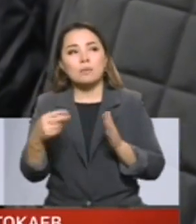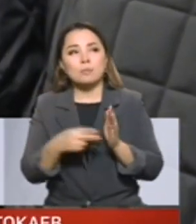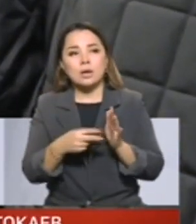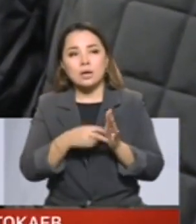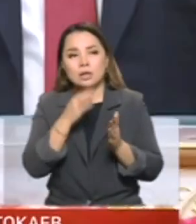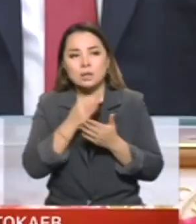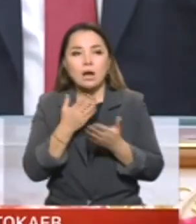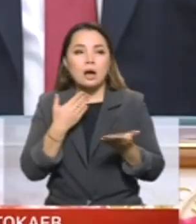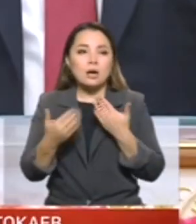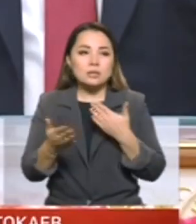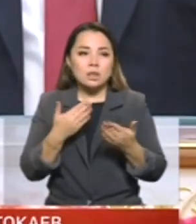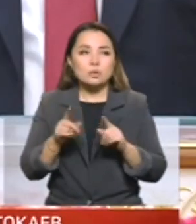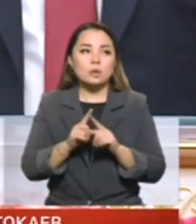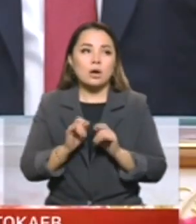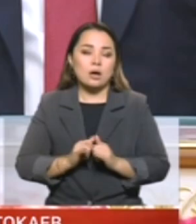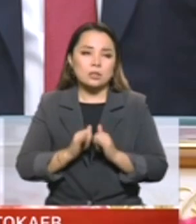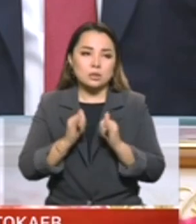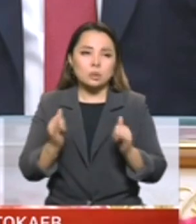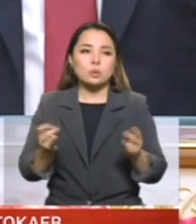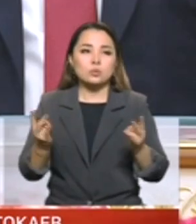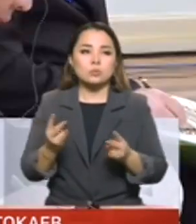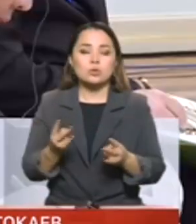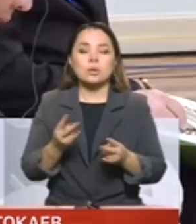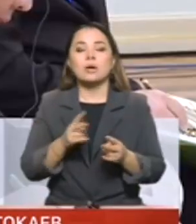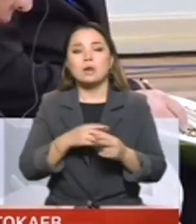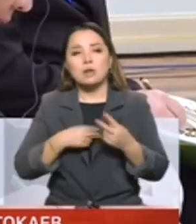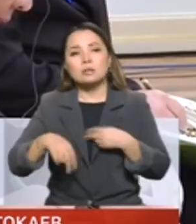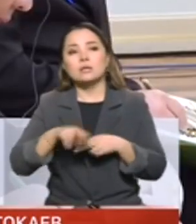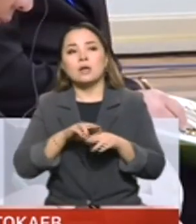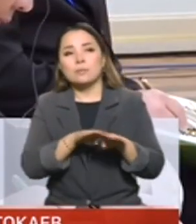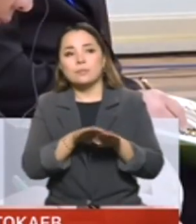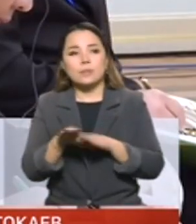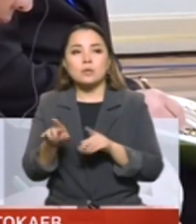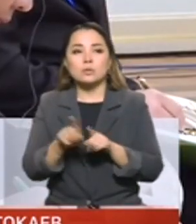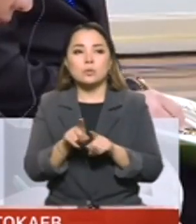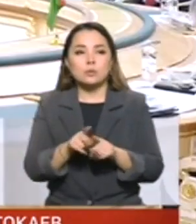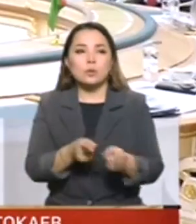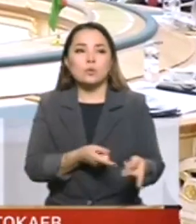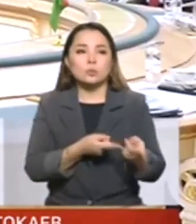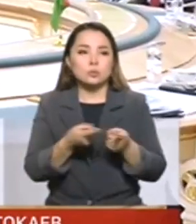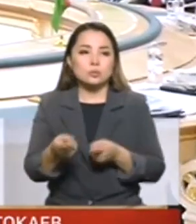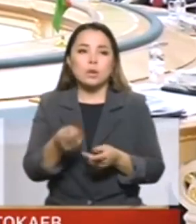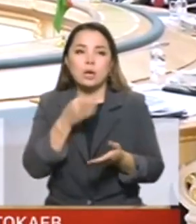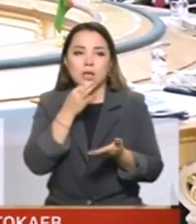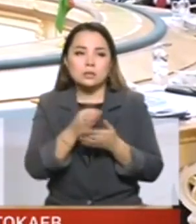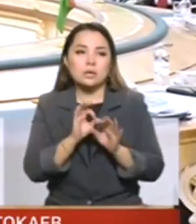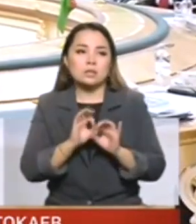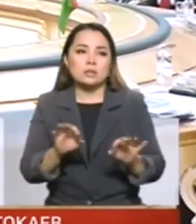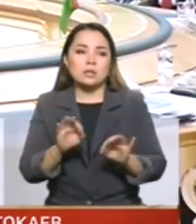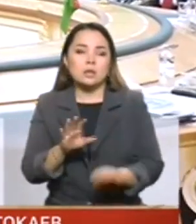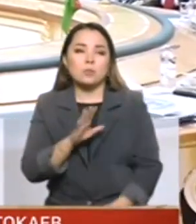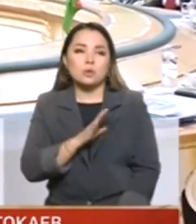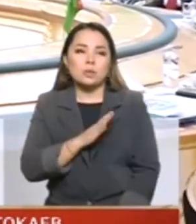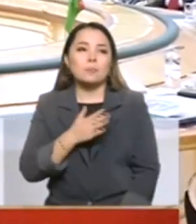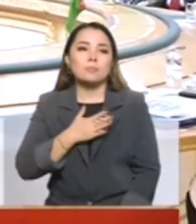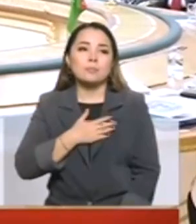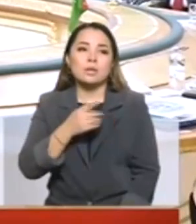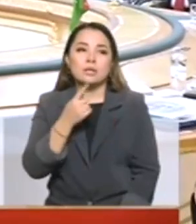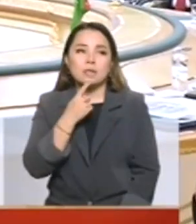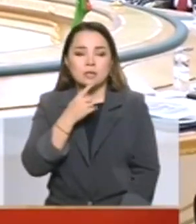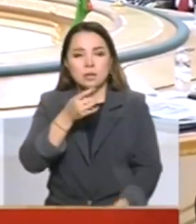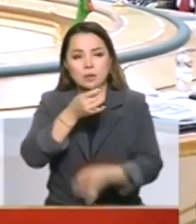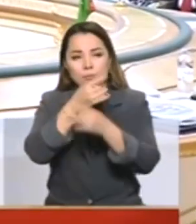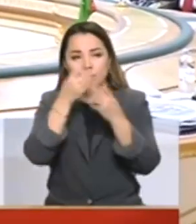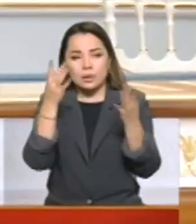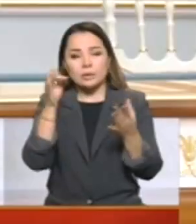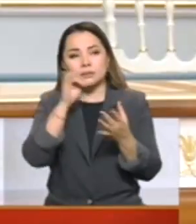тіпті қарым-қатынасымызды арттыру үшін ортақ әліпбиге көшу жайлы айтып қалды. Түрк дүниесінің бірлік Біз тіліміз, мәдениетіміз